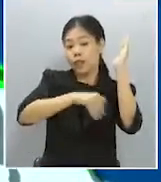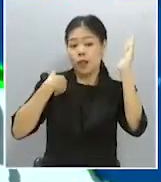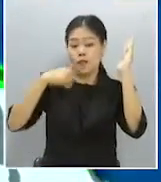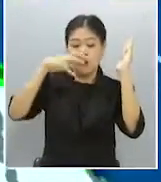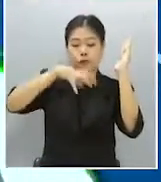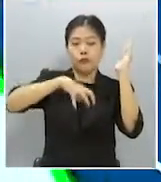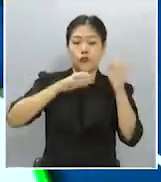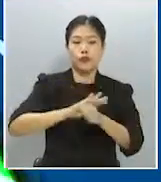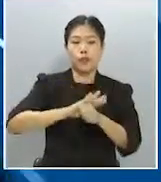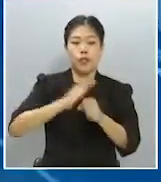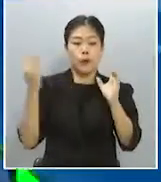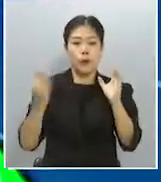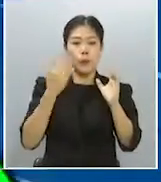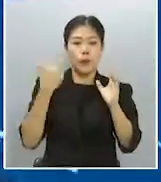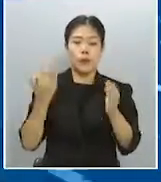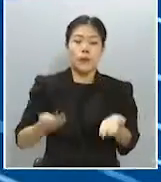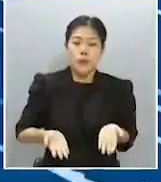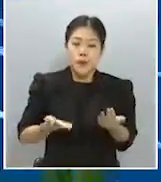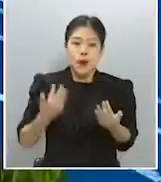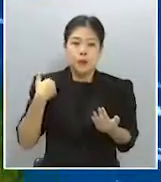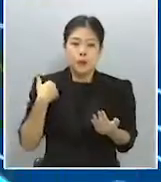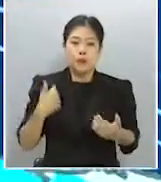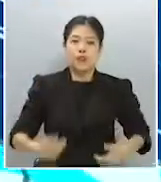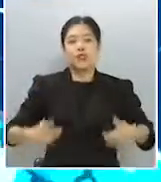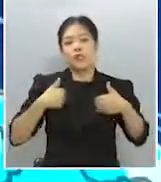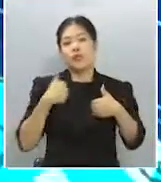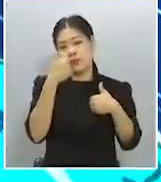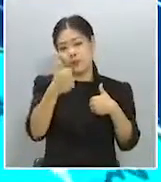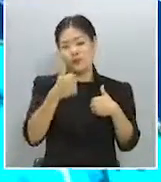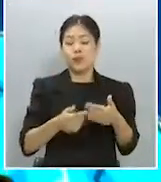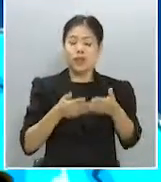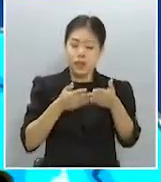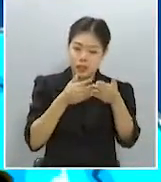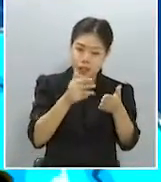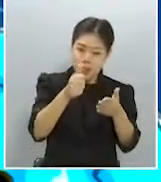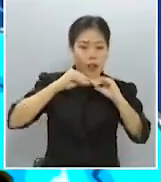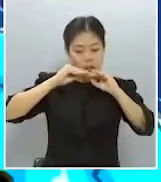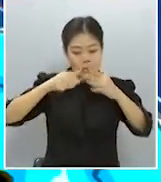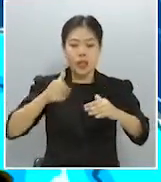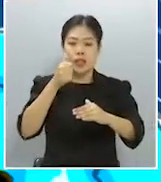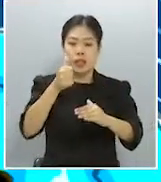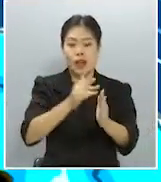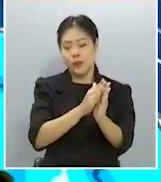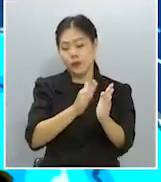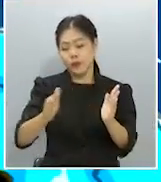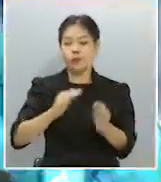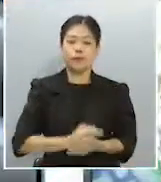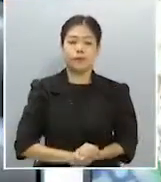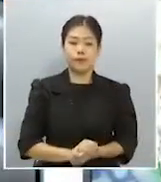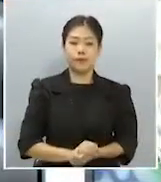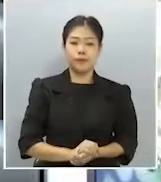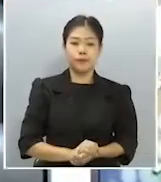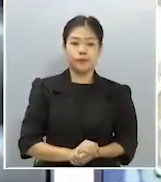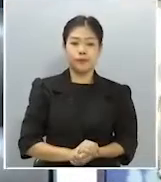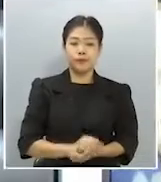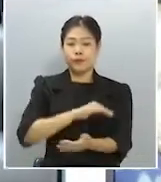เล็กน้อยคลื่นลมเบาลงแล้วทั้ง2ฝั่งสามารถใช้ชีวิตตามปกติทั้งทางบกเรือทะเลยาวจนถึงสุดสัปดาห์เช่นเดียวกันนะคะ